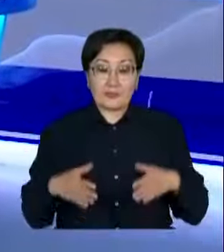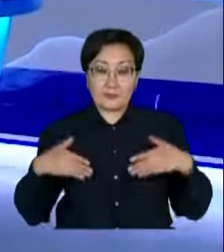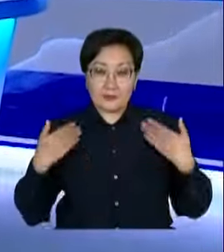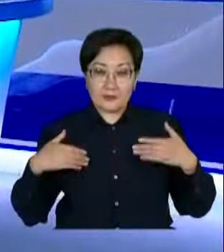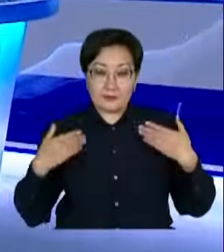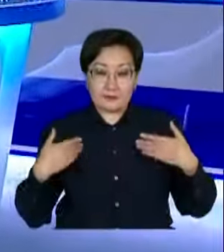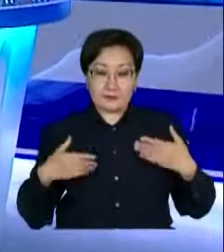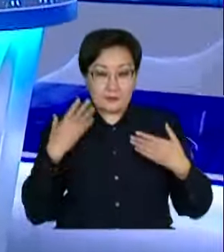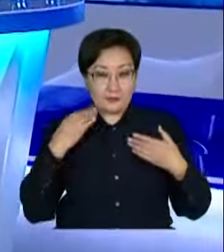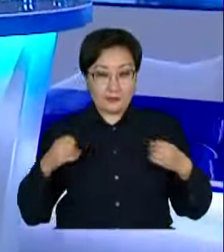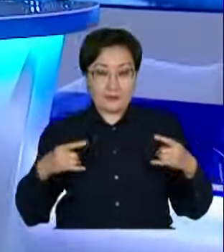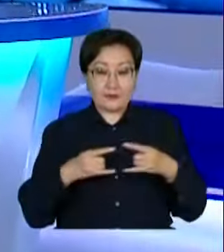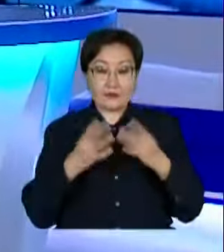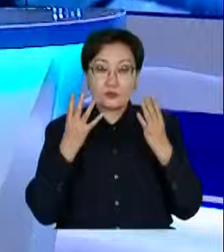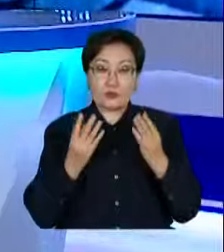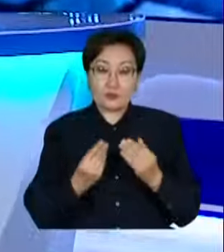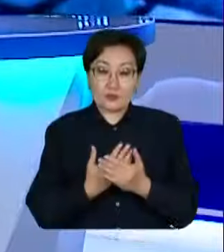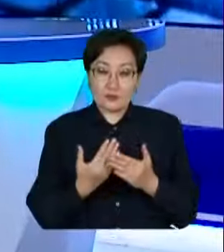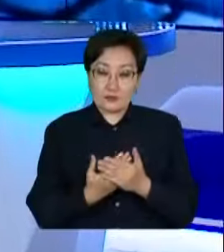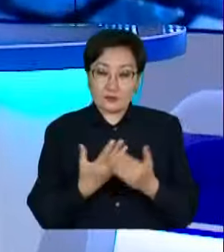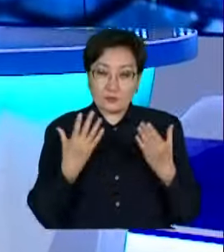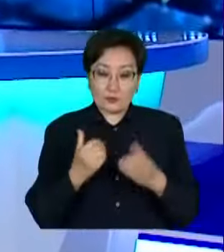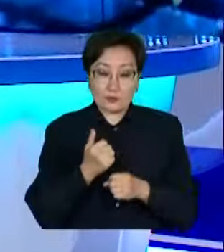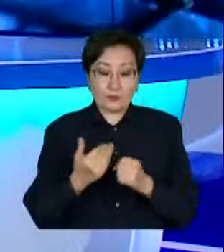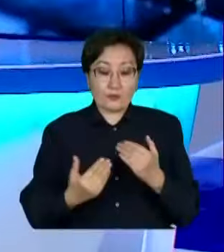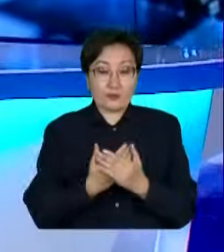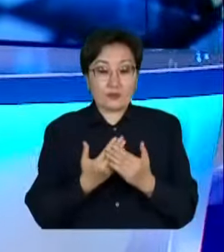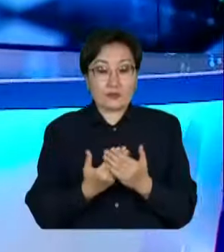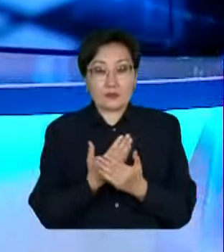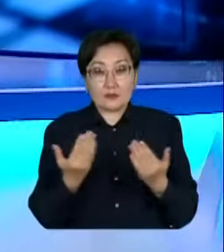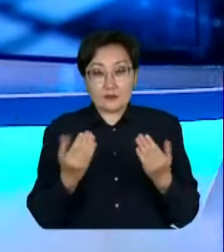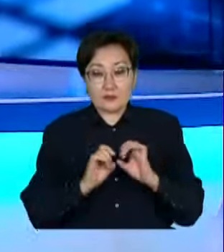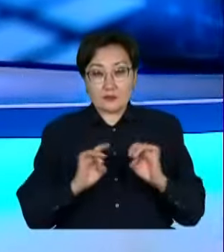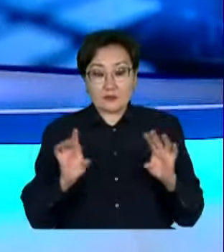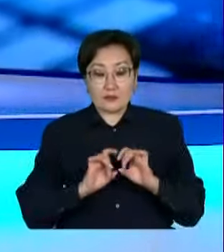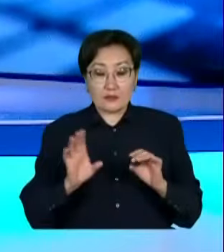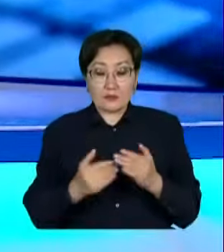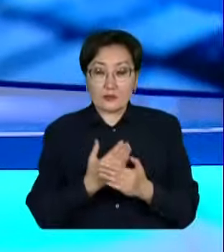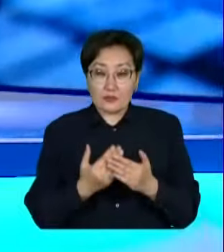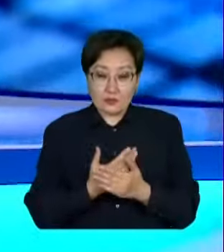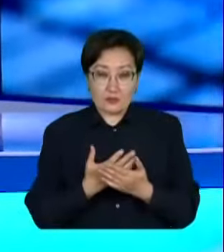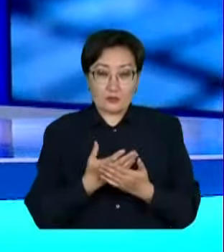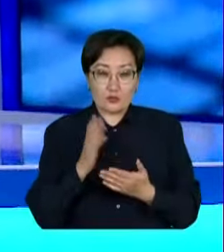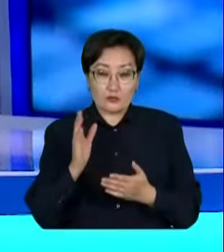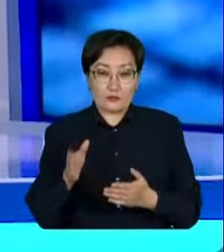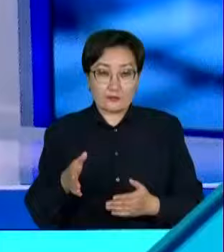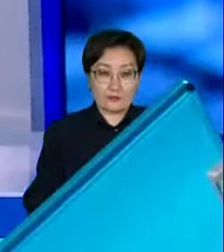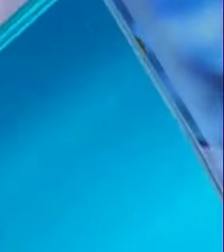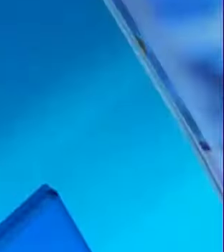Армысыздар, тікелей эфирде күндізгі жаңалықтар. Студияда мен аяулым Күлжігіт және әріптесім Бұлбұл Қалнұрқызым. Қазір көретіндеріңіз.